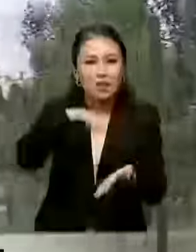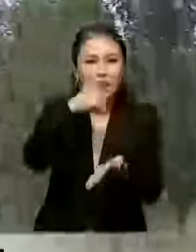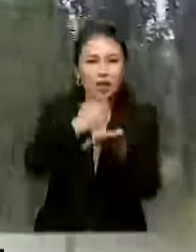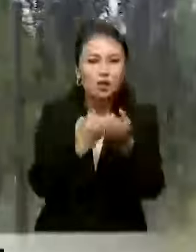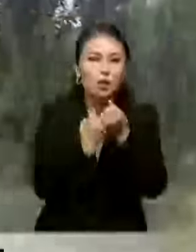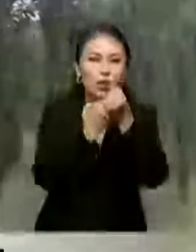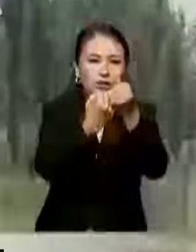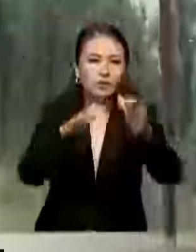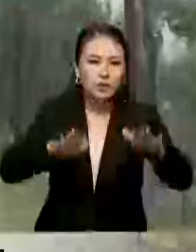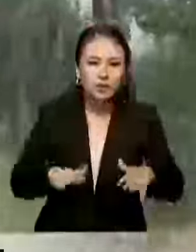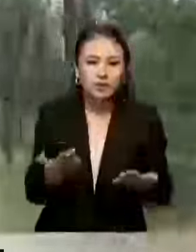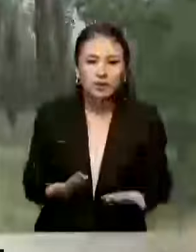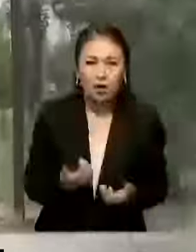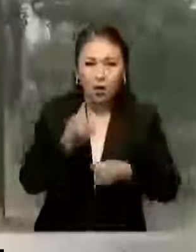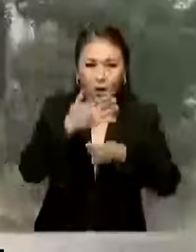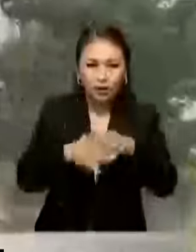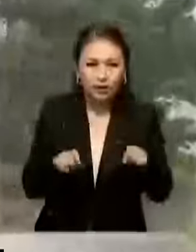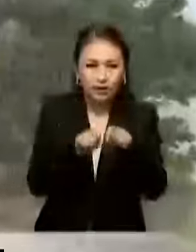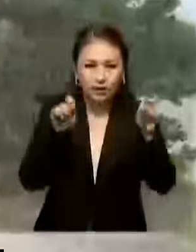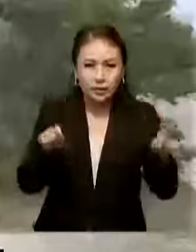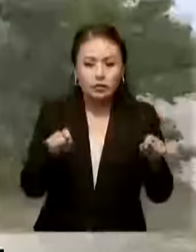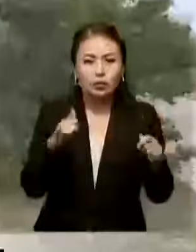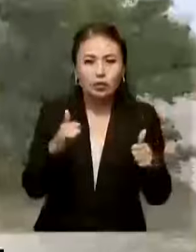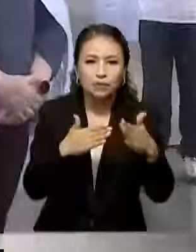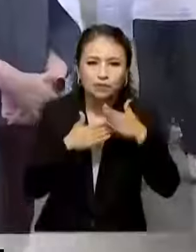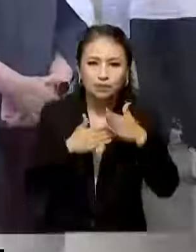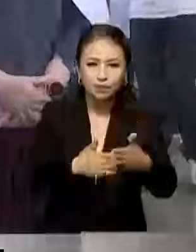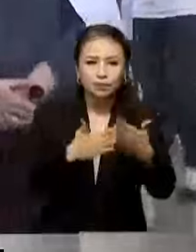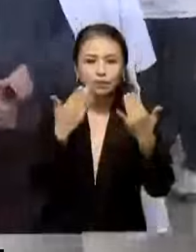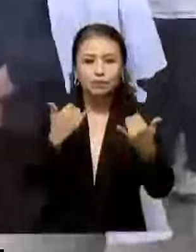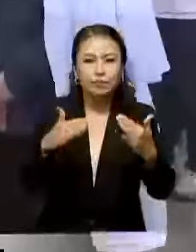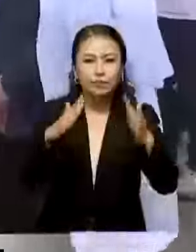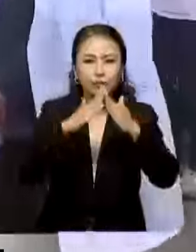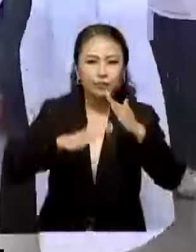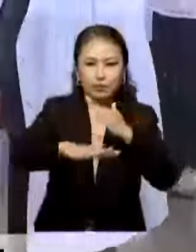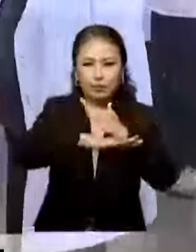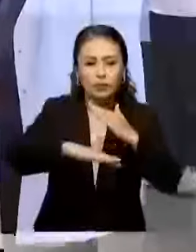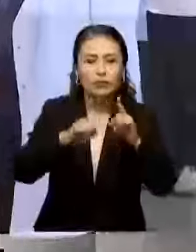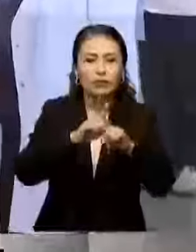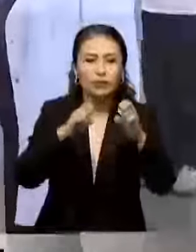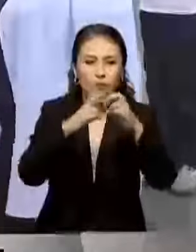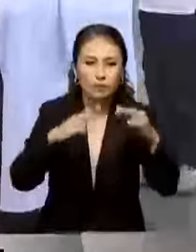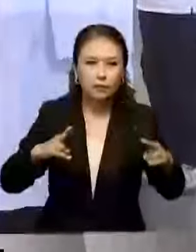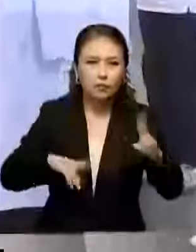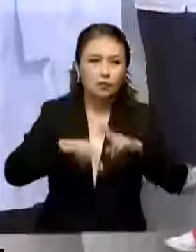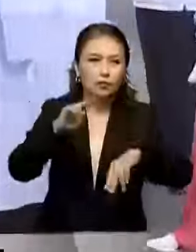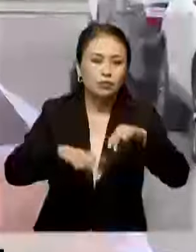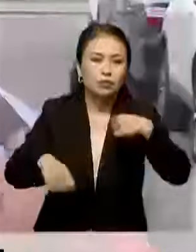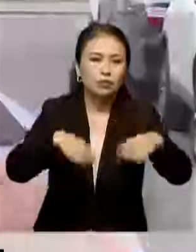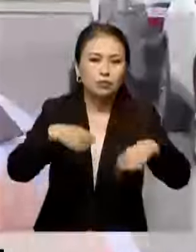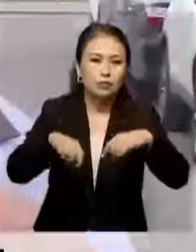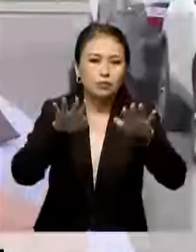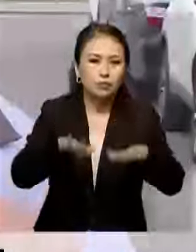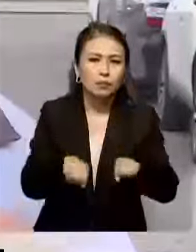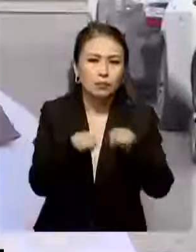қолдауымен салынған орталық қазіргі таңда тығырыққа тіреліп тұр. Ғимараттың алдына сауда үйі салынбақ. Олар осыған наразы.